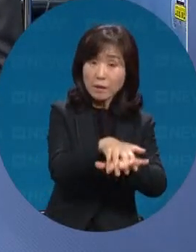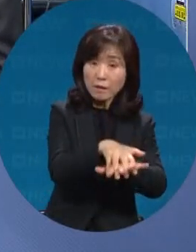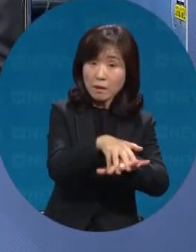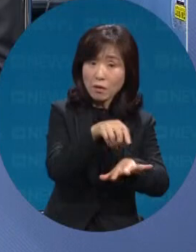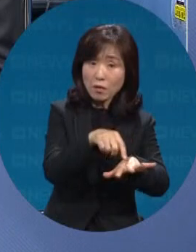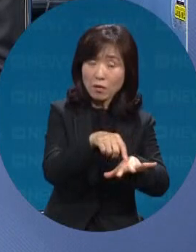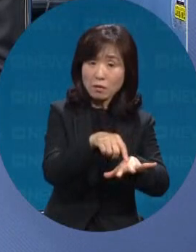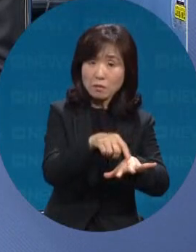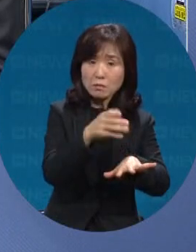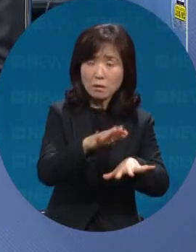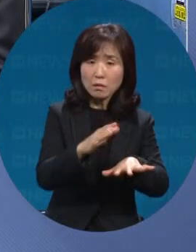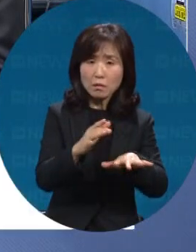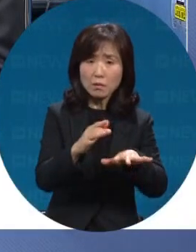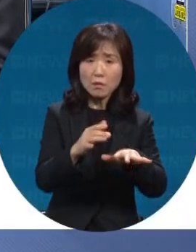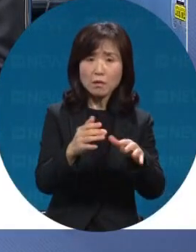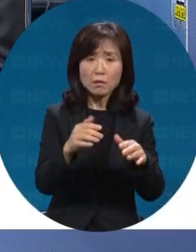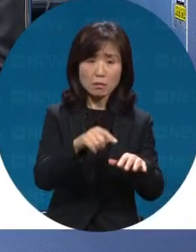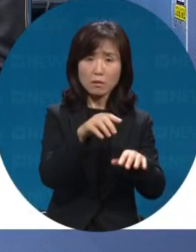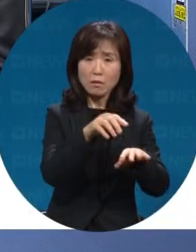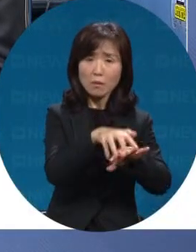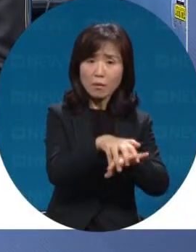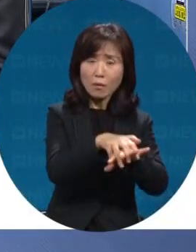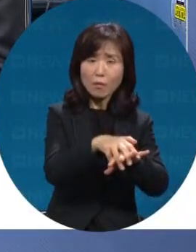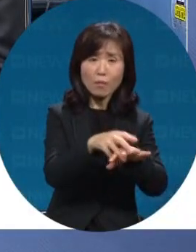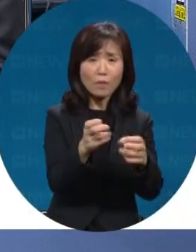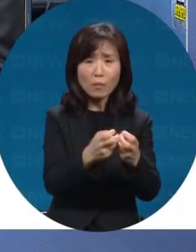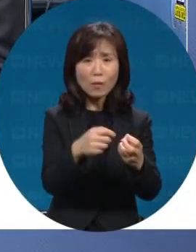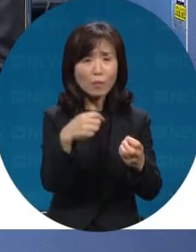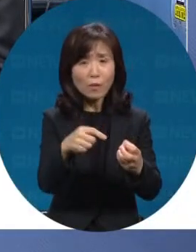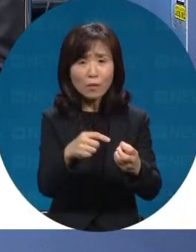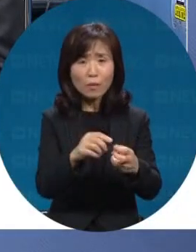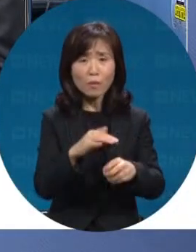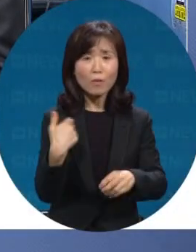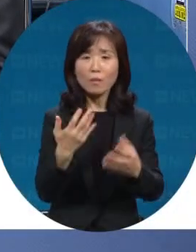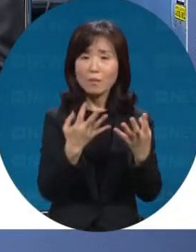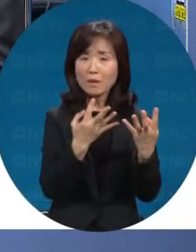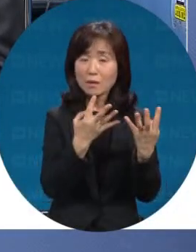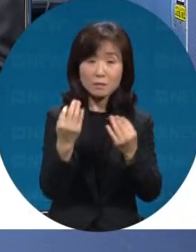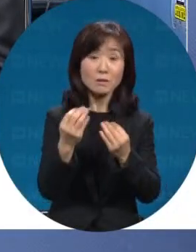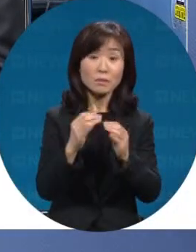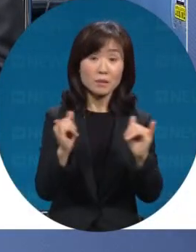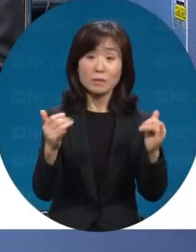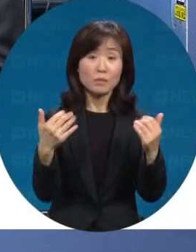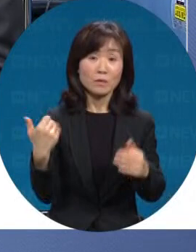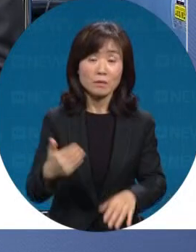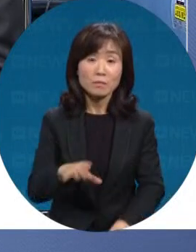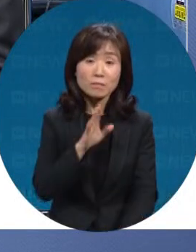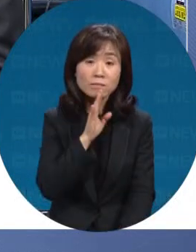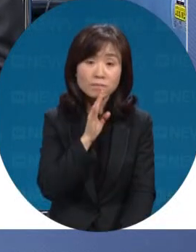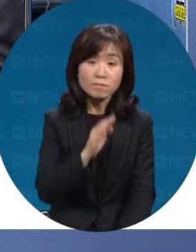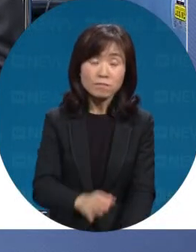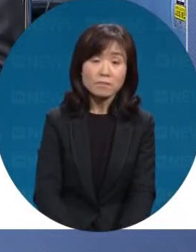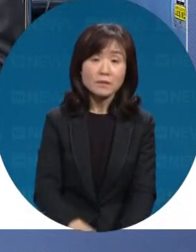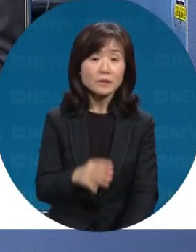심폐소생술인데 여전히 모르는 사람이 참 많습니다. 간단히 소개를 좀 부탁드립니다.